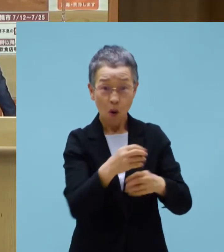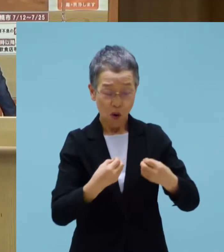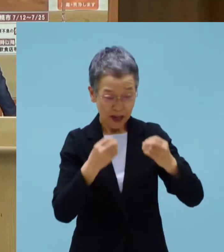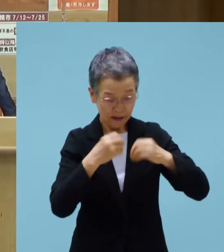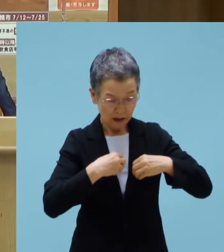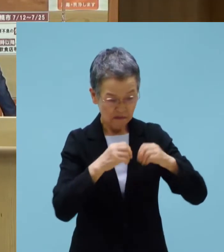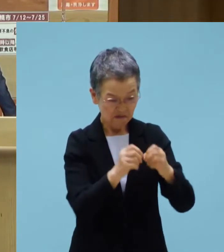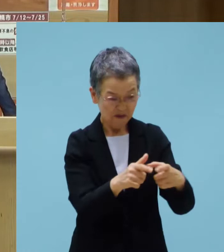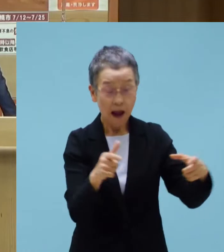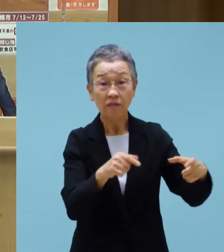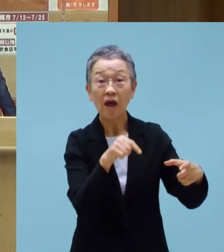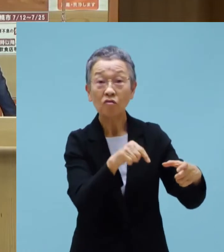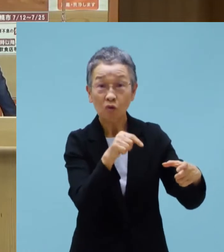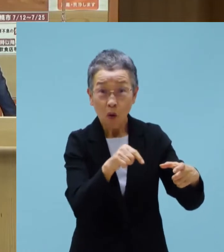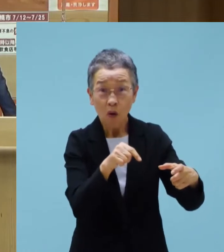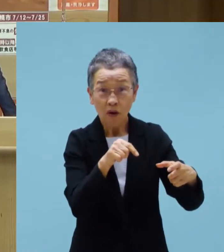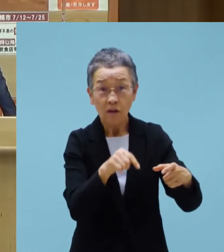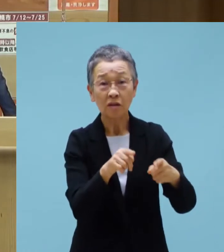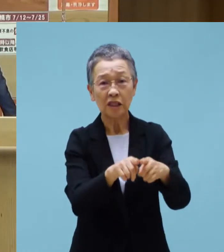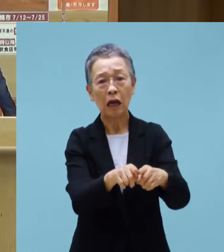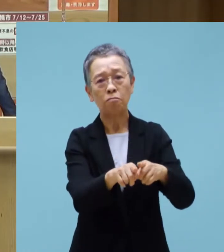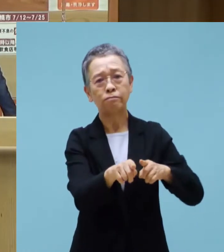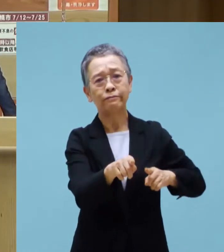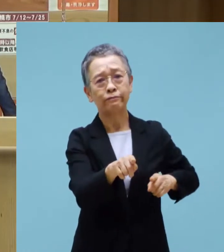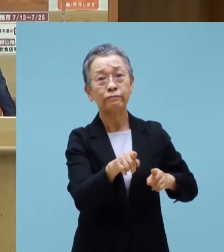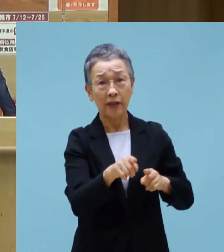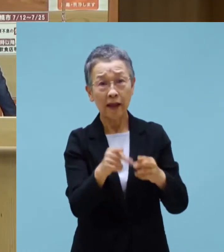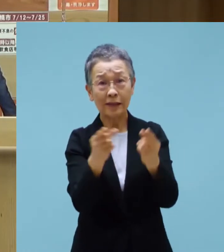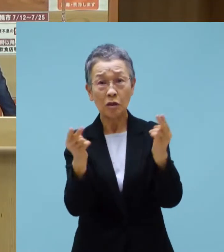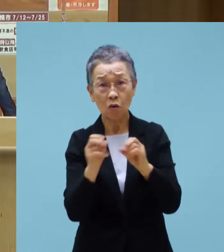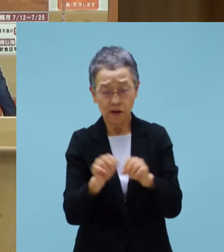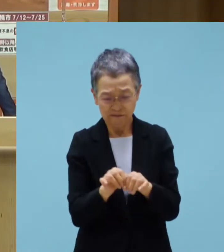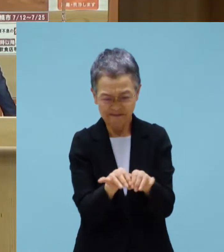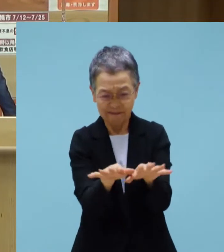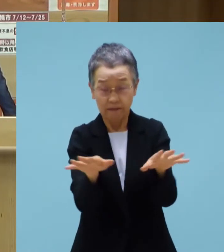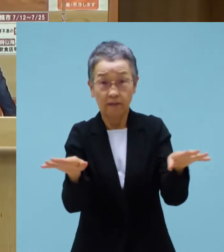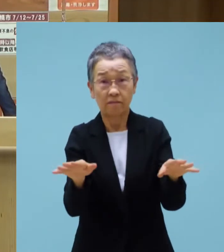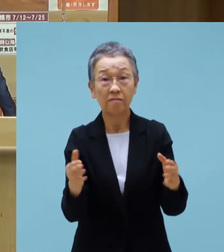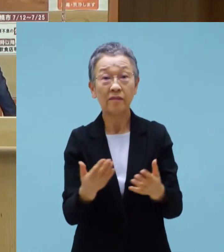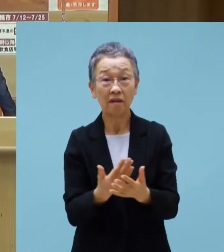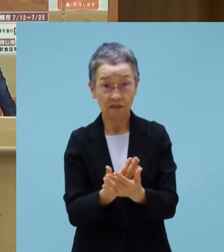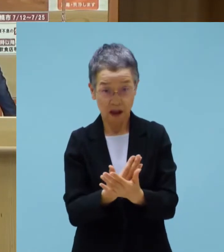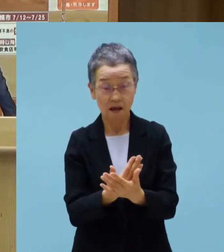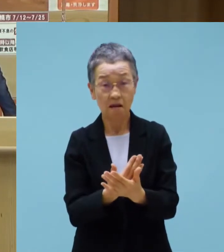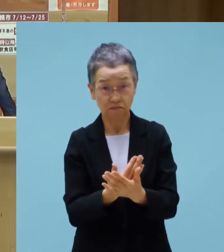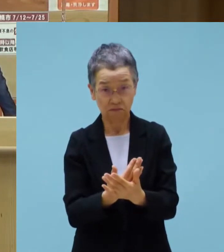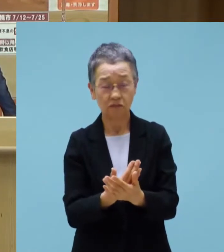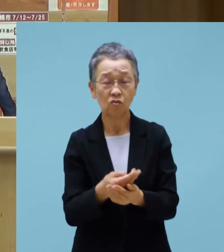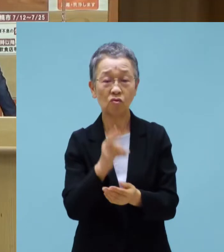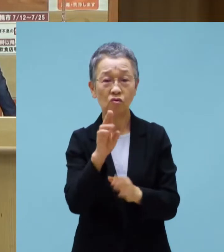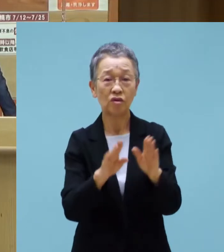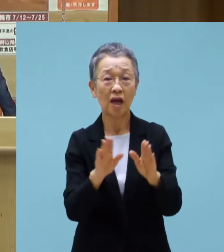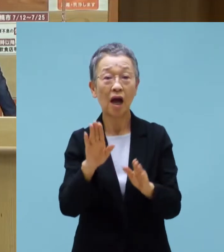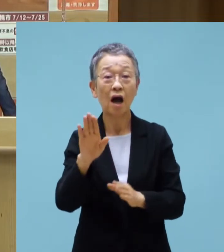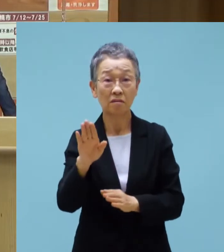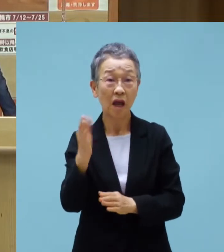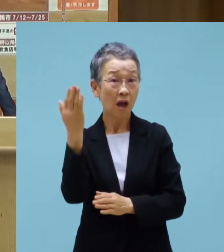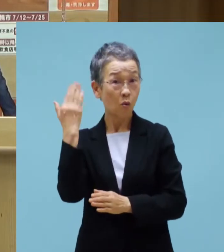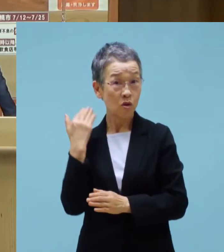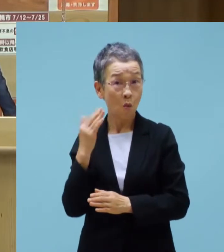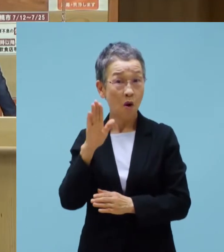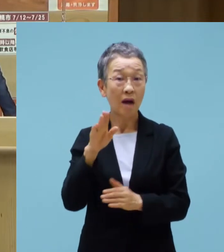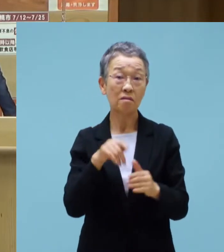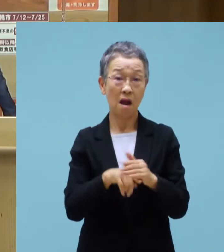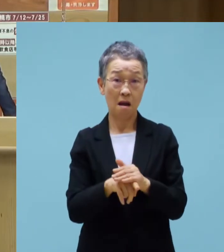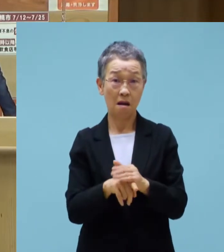て全土に拡大をして、非常に急激な拡大を見せた経験がありますから、